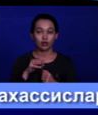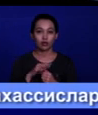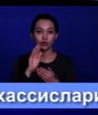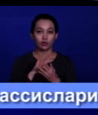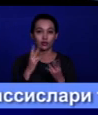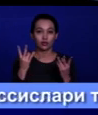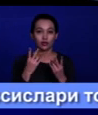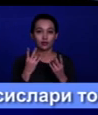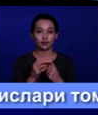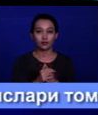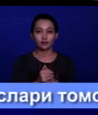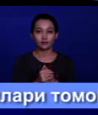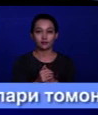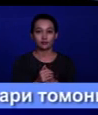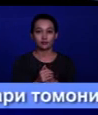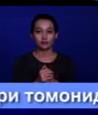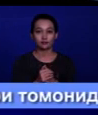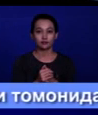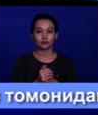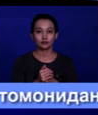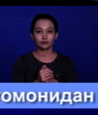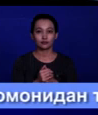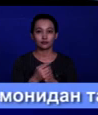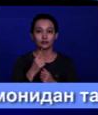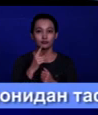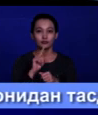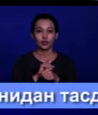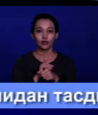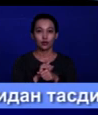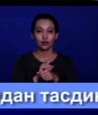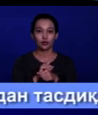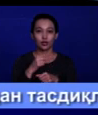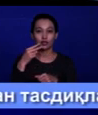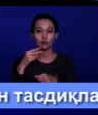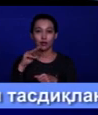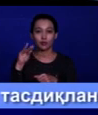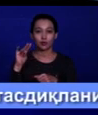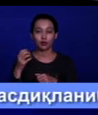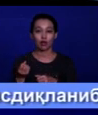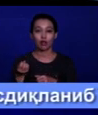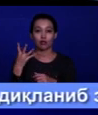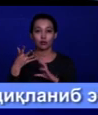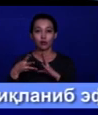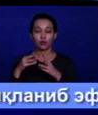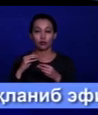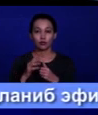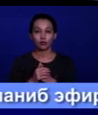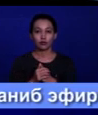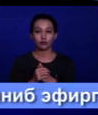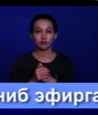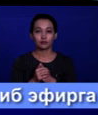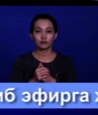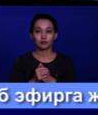minut bo'ladi? 1 soat 20 minut 80 minut, 1 soat 40 minut 100 minut,